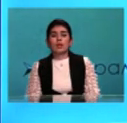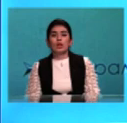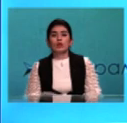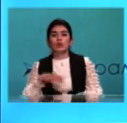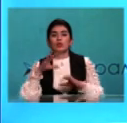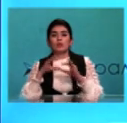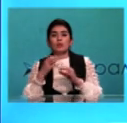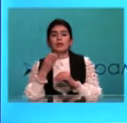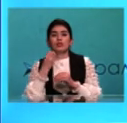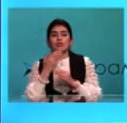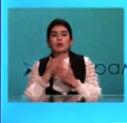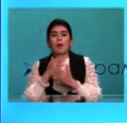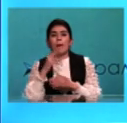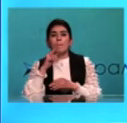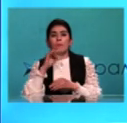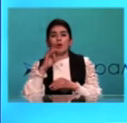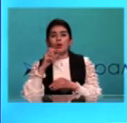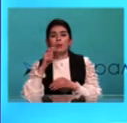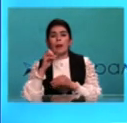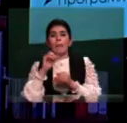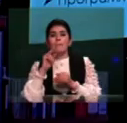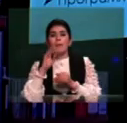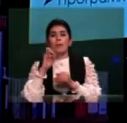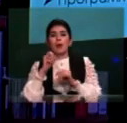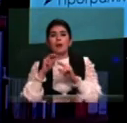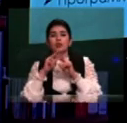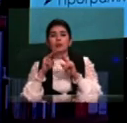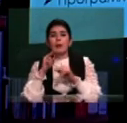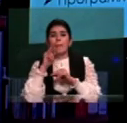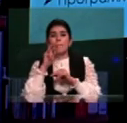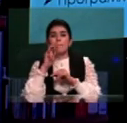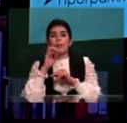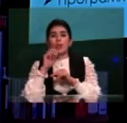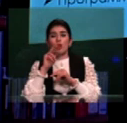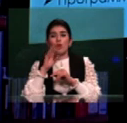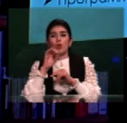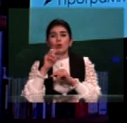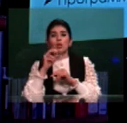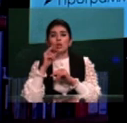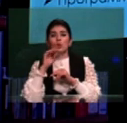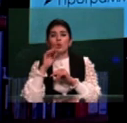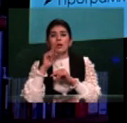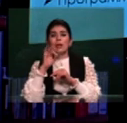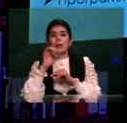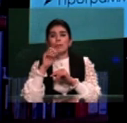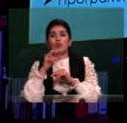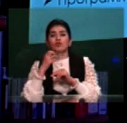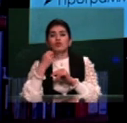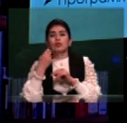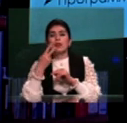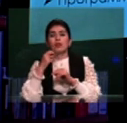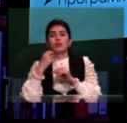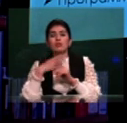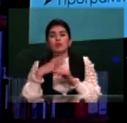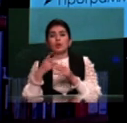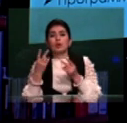Существует еще программы шифрования файлов и папок, такие как BitLocker или TrueCrypt. Для чего предназначены